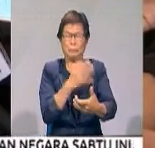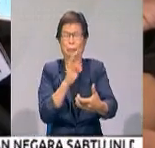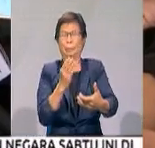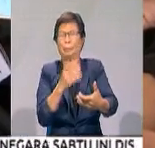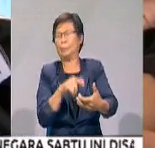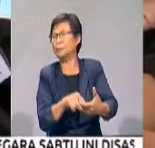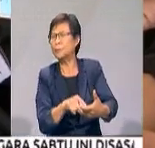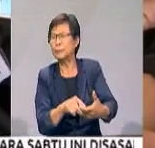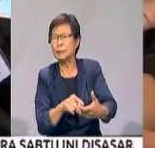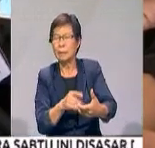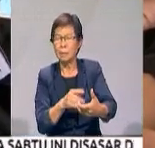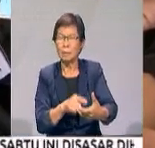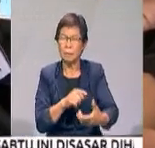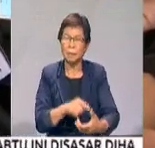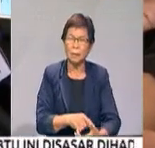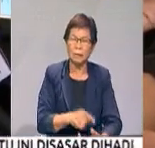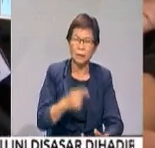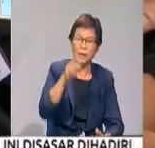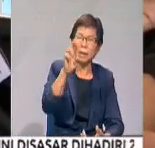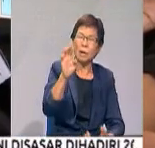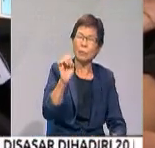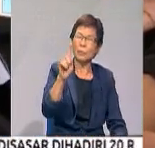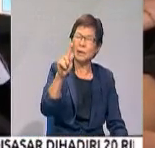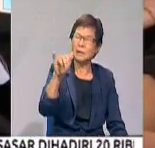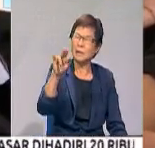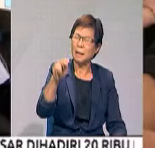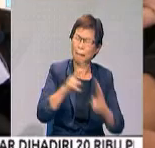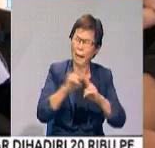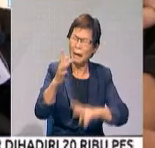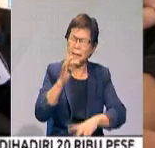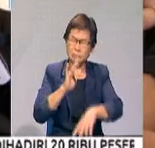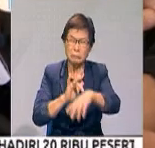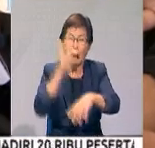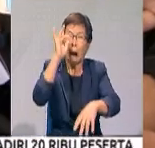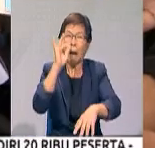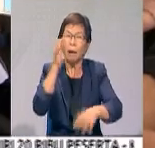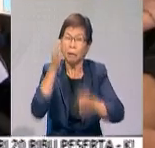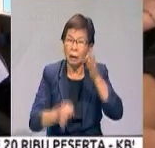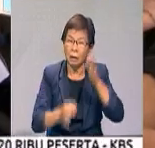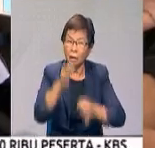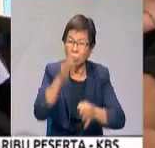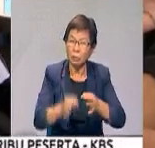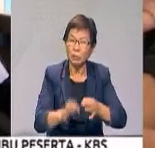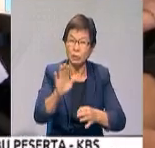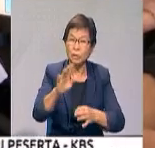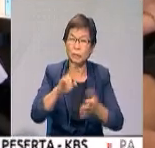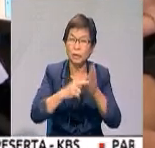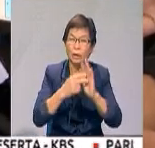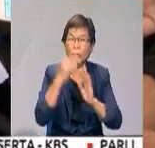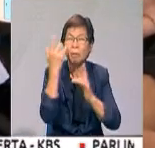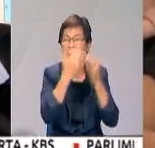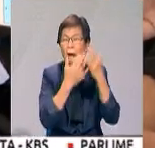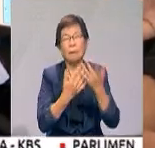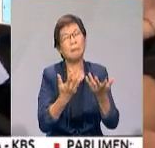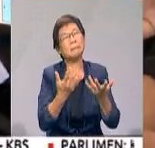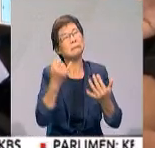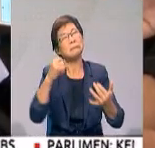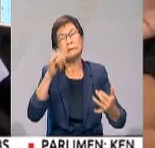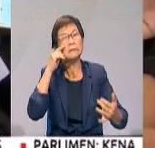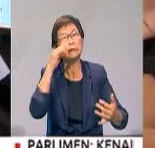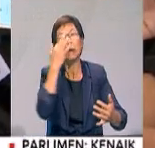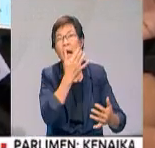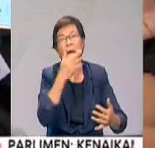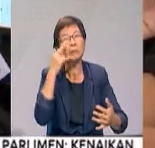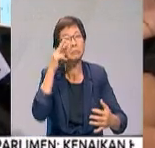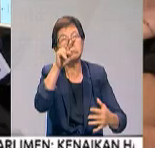adalah tempat retina kita yang paling sensitif yang kalau youc is out Col Vision is out so jadi ini